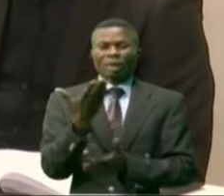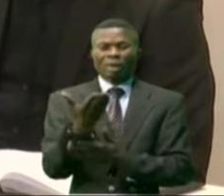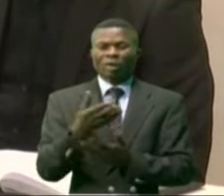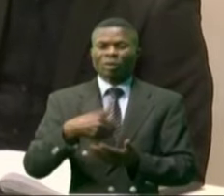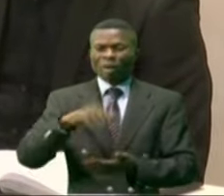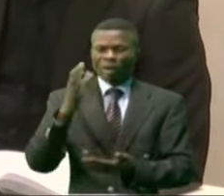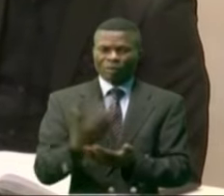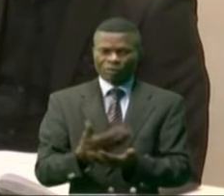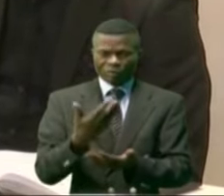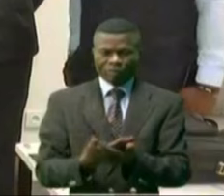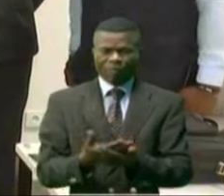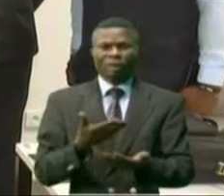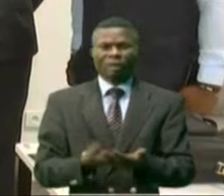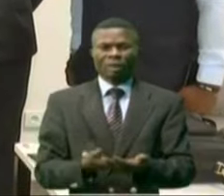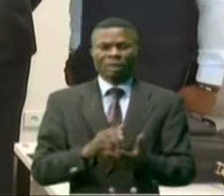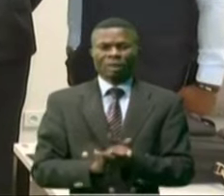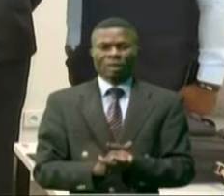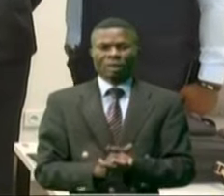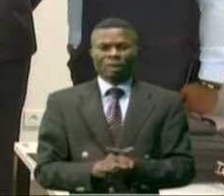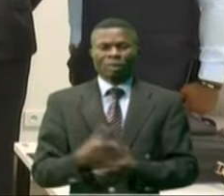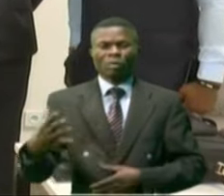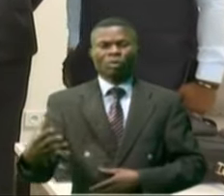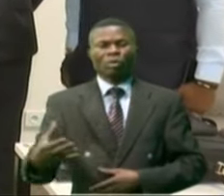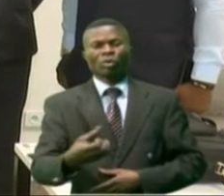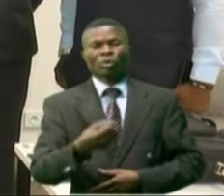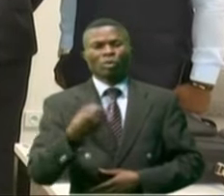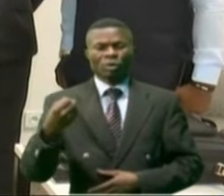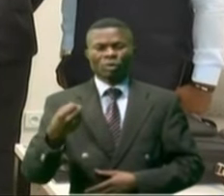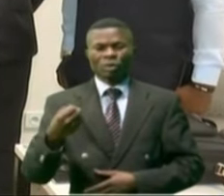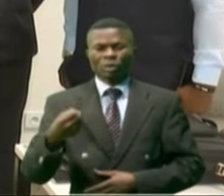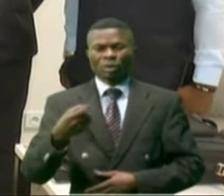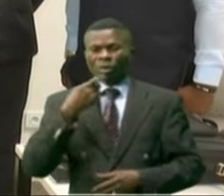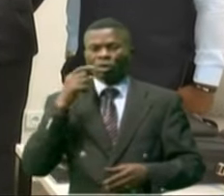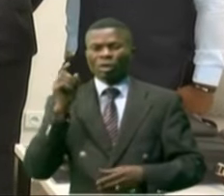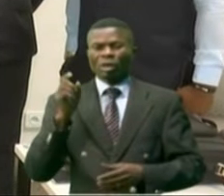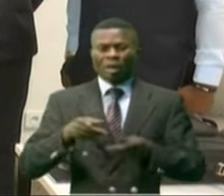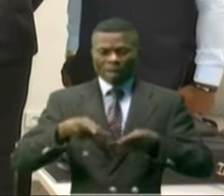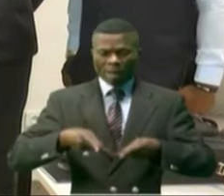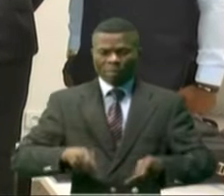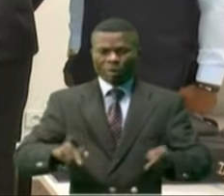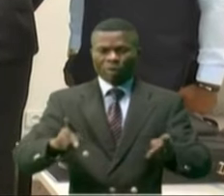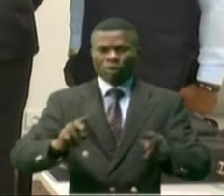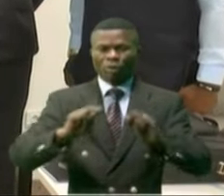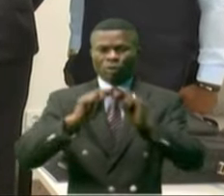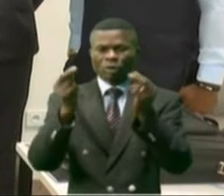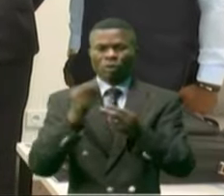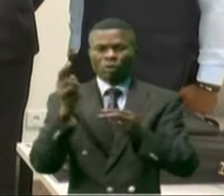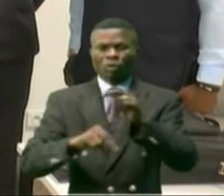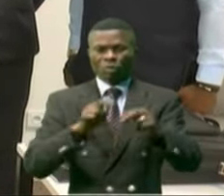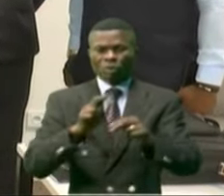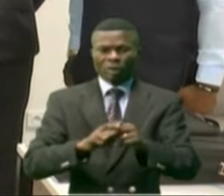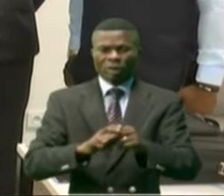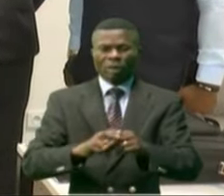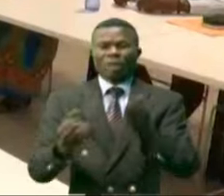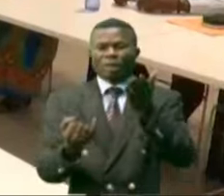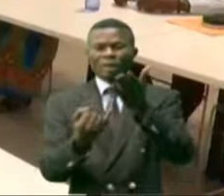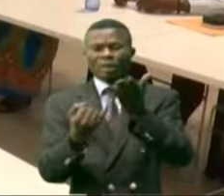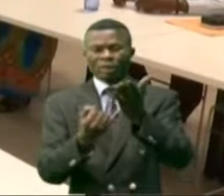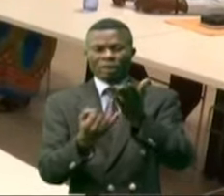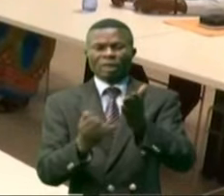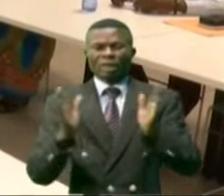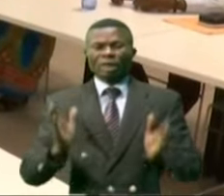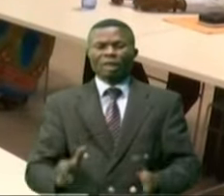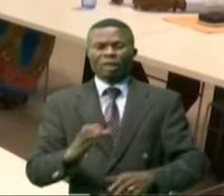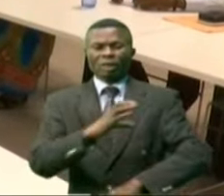Alors il a approché l'Ordre national des ingénieurs civils pour partager sa vision et